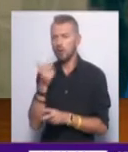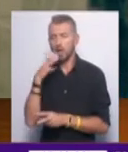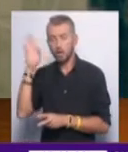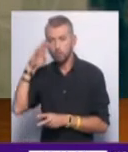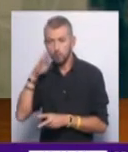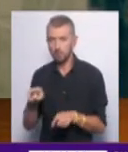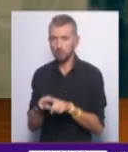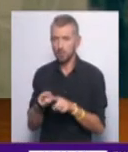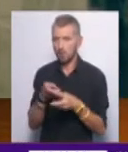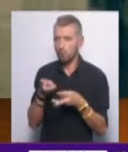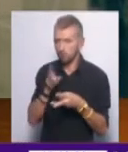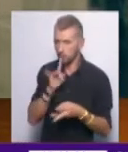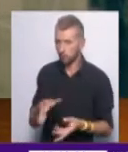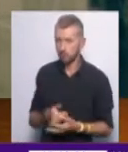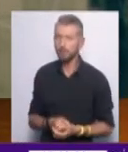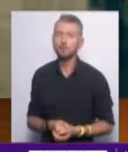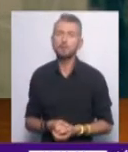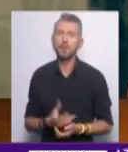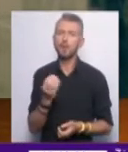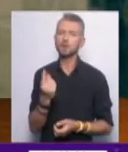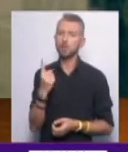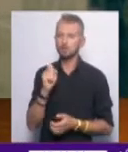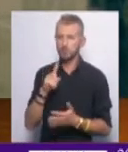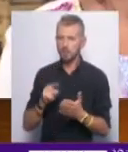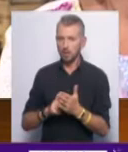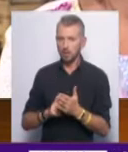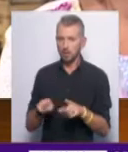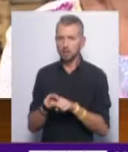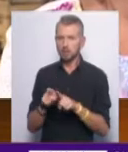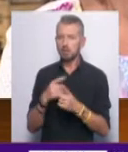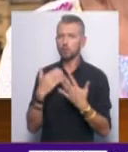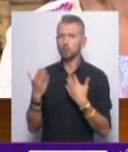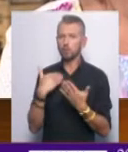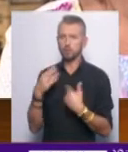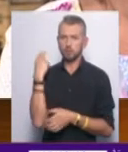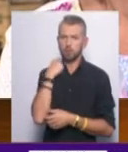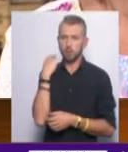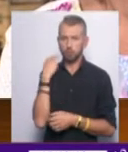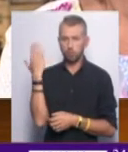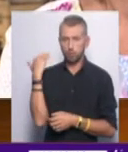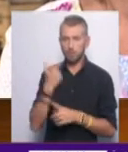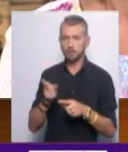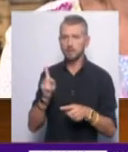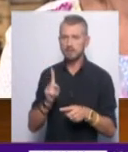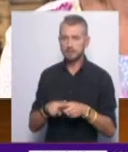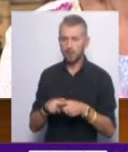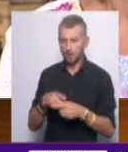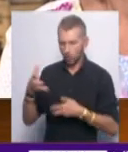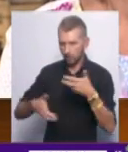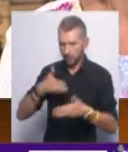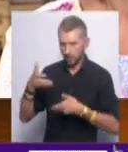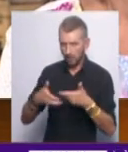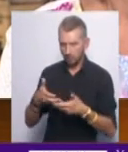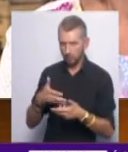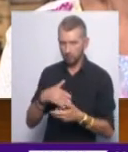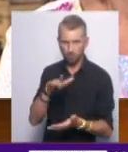так само буде відсутнє. Пані Тетяно, ще один нюанс, який так само стосується боргів попередніх, це розриття наші по